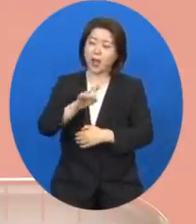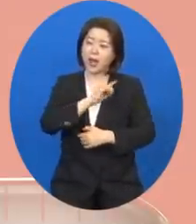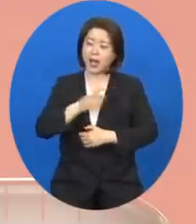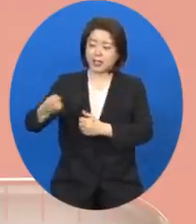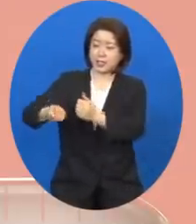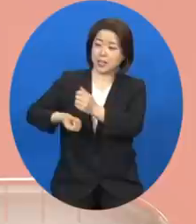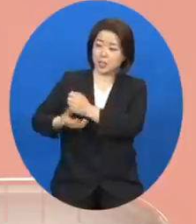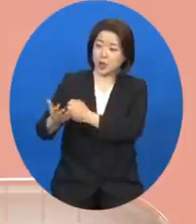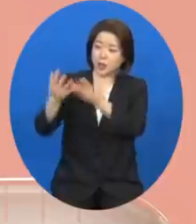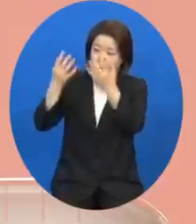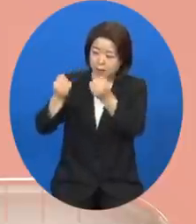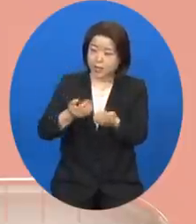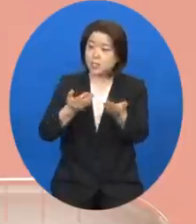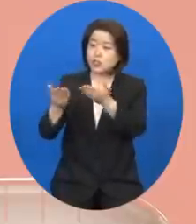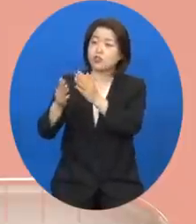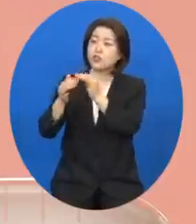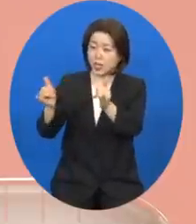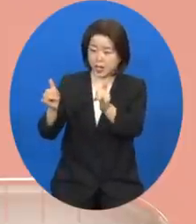많이 준 사람에게